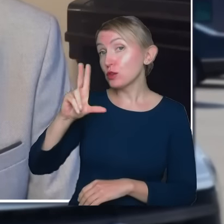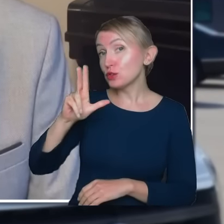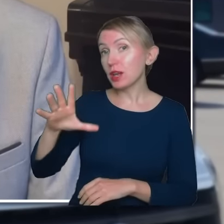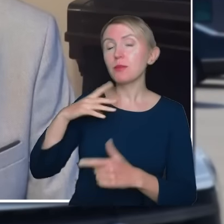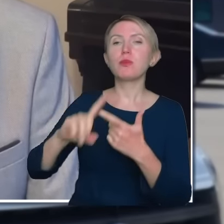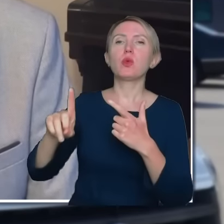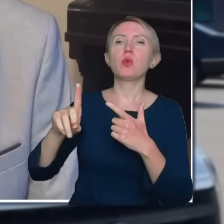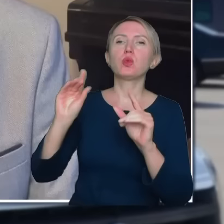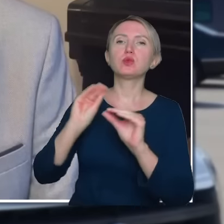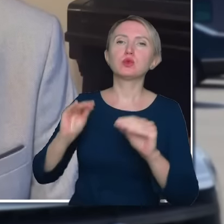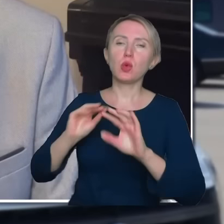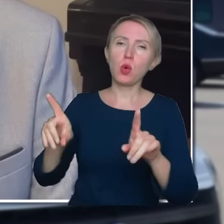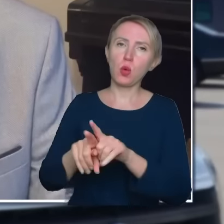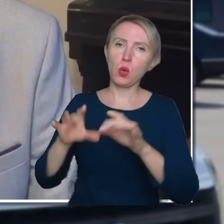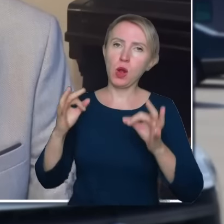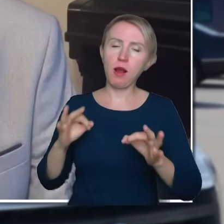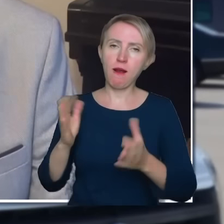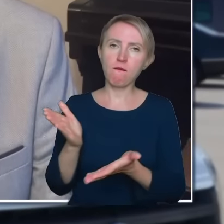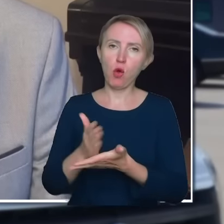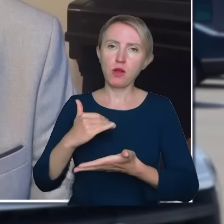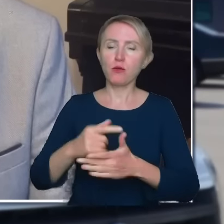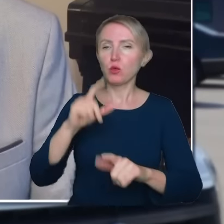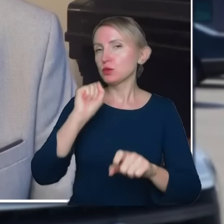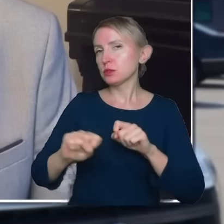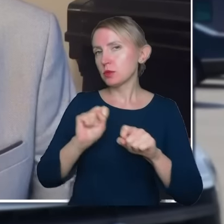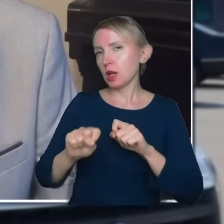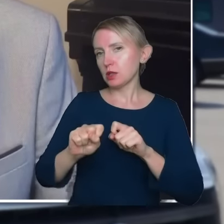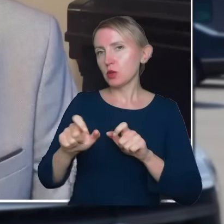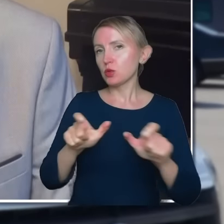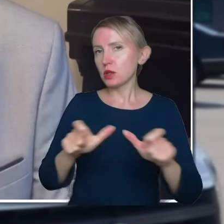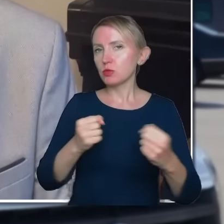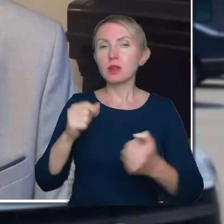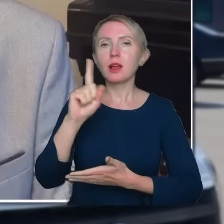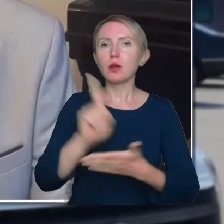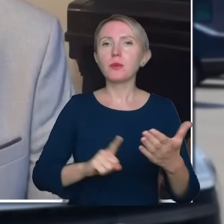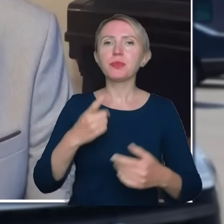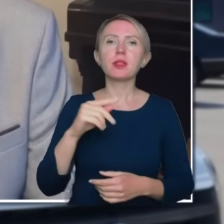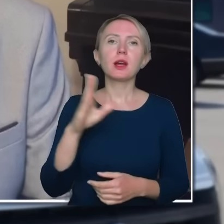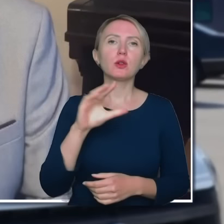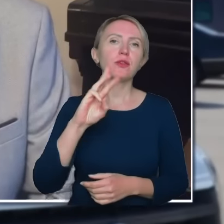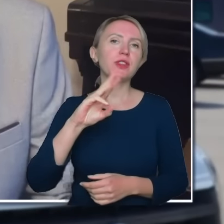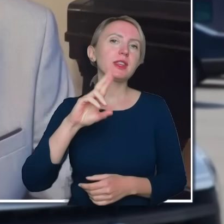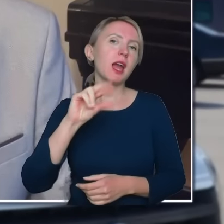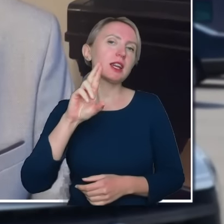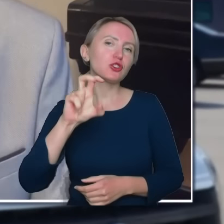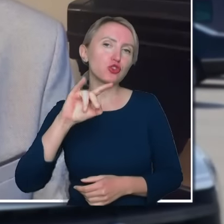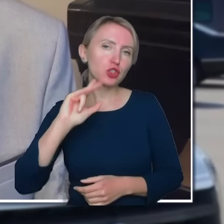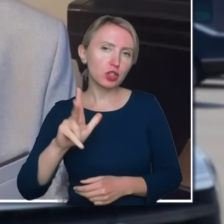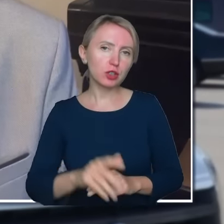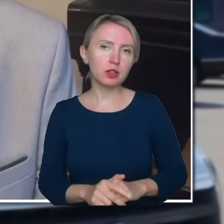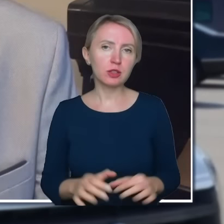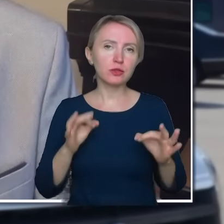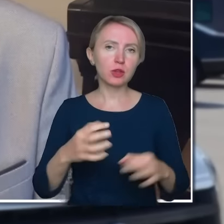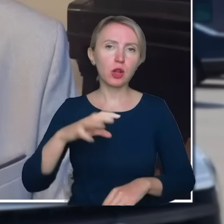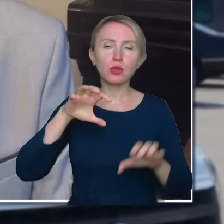też obecny Wojewódzki Inspektor Transportu Drogowego na Śląsku pan Dariusz Winiarczyk, obecny